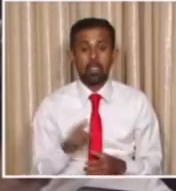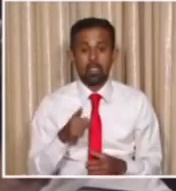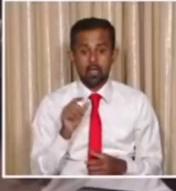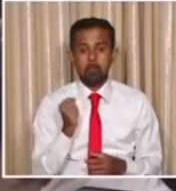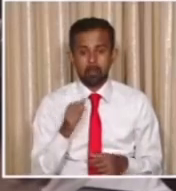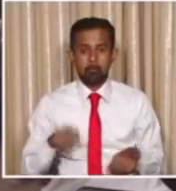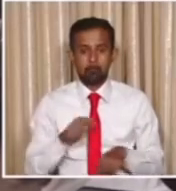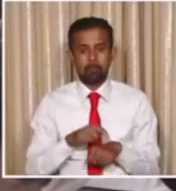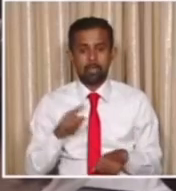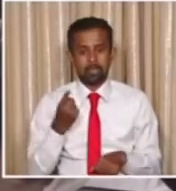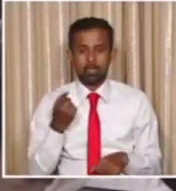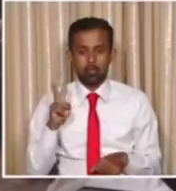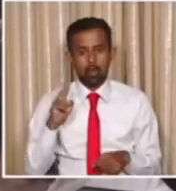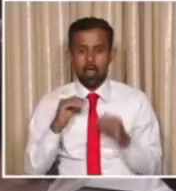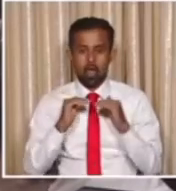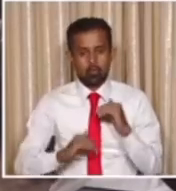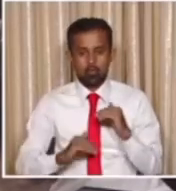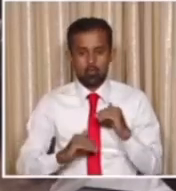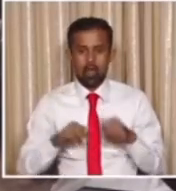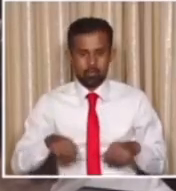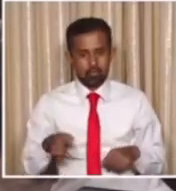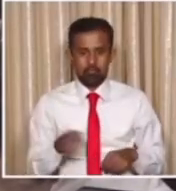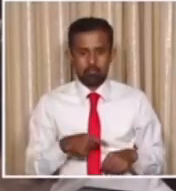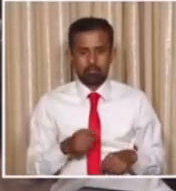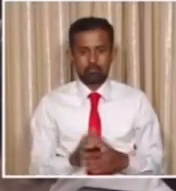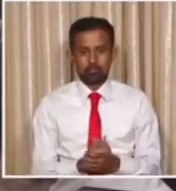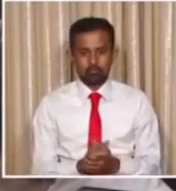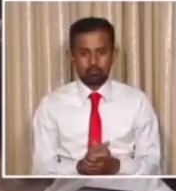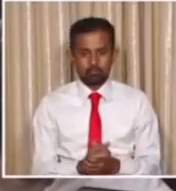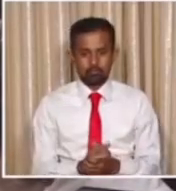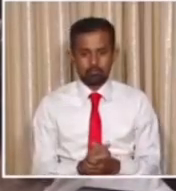මේ වෙනකොට 112ට අඩු වෙලා තියෙනවා අද වෙනකොට.